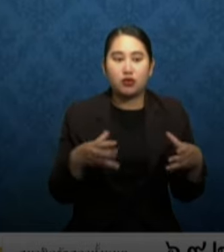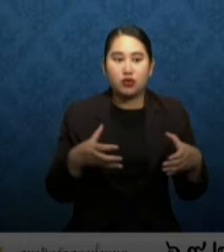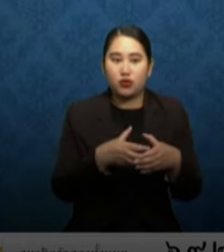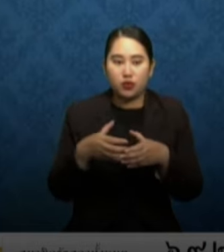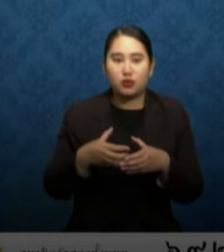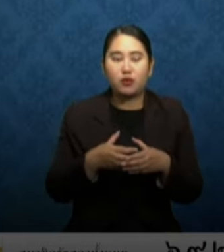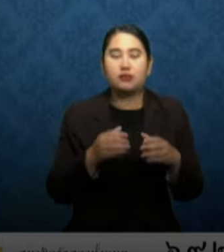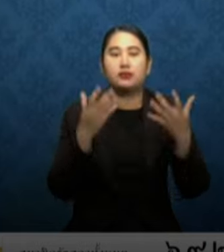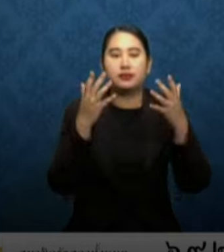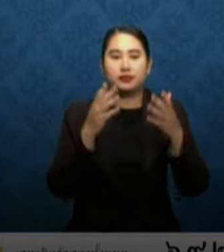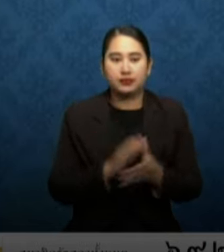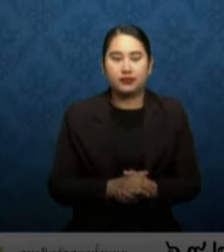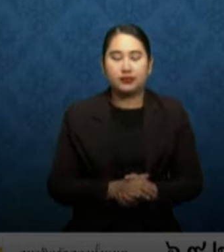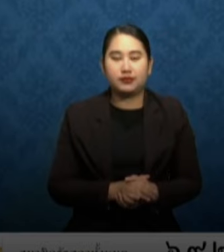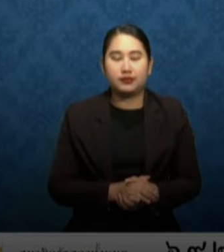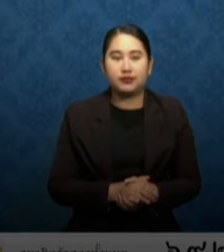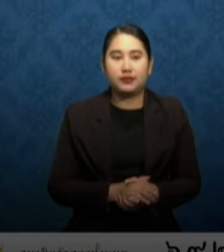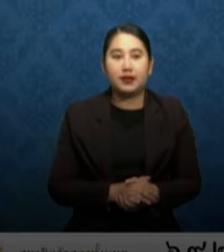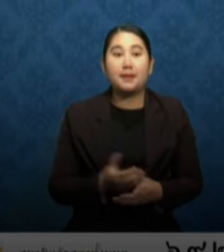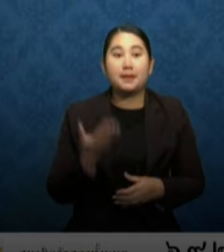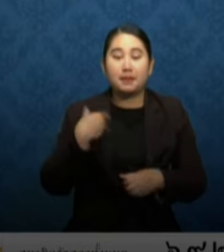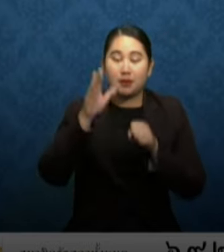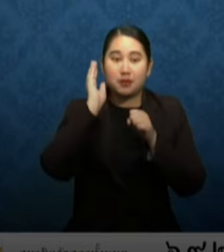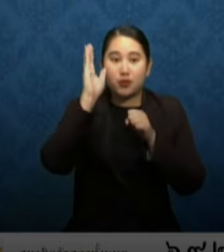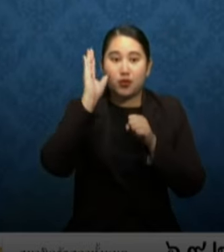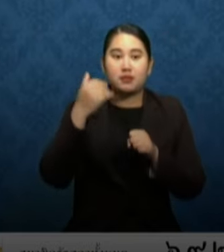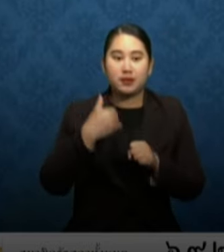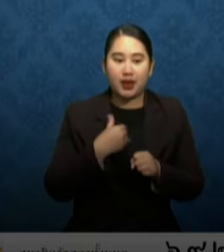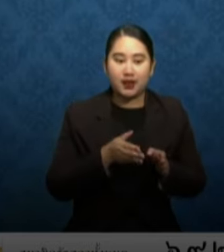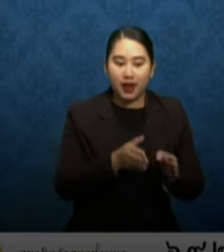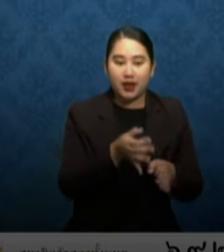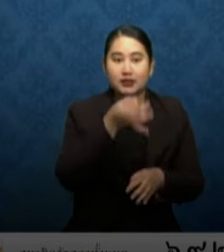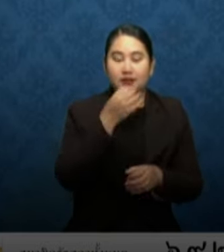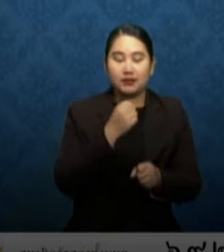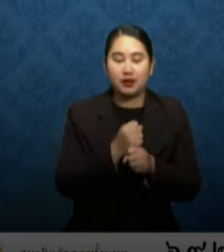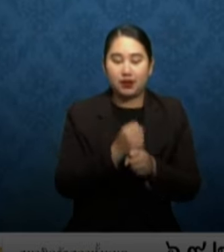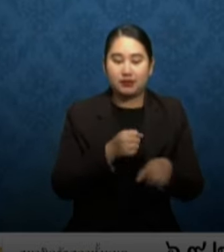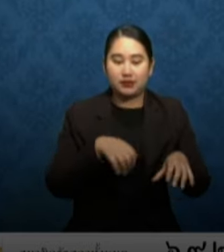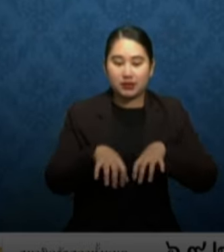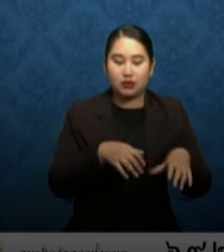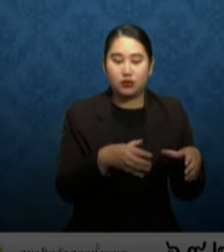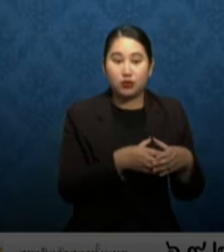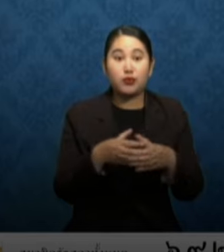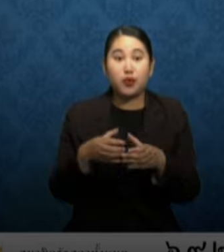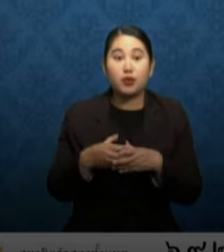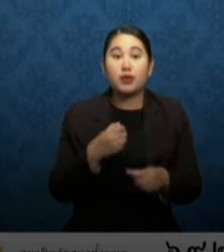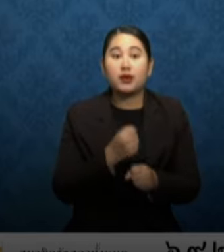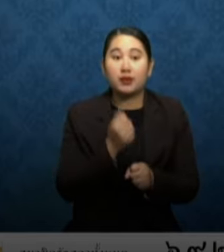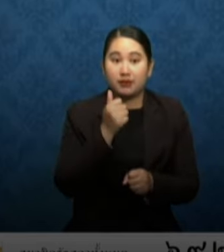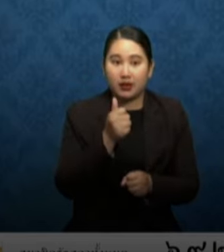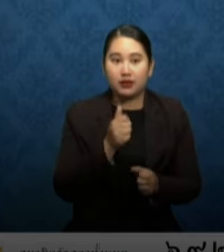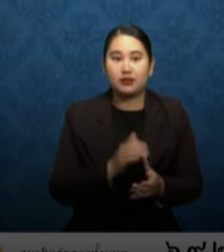แรงงานเลยเคยออกมาพูดมั้ยครับว่าทุกสาขาอาชีพสามารถจัดตั้งสหภาพแรางงาน